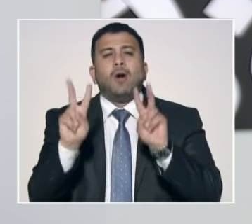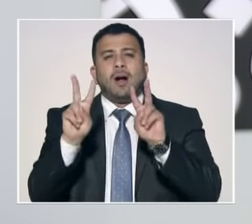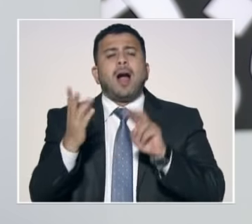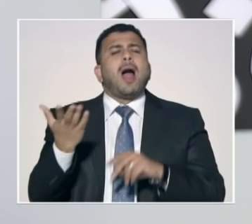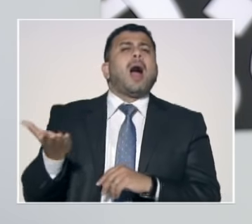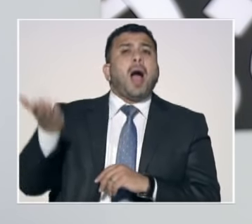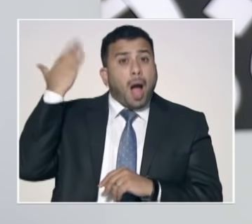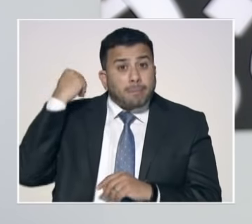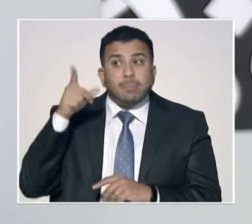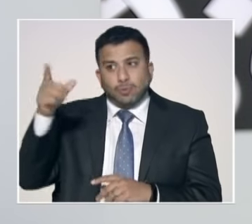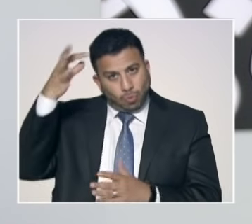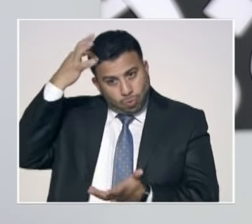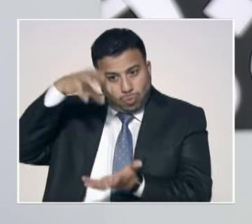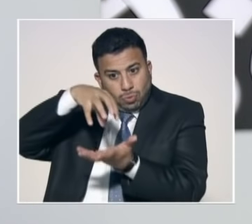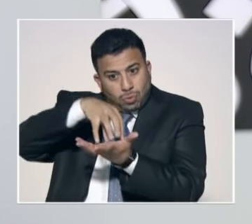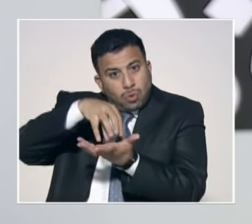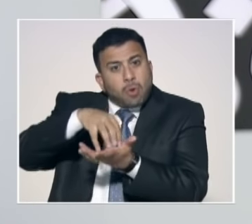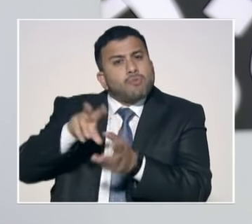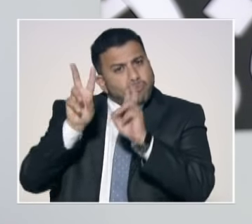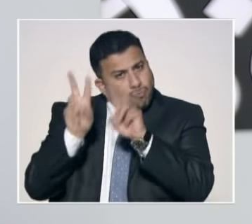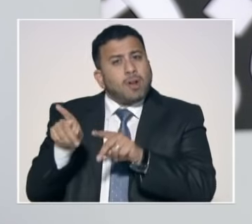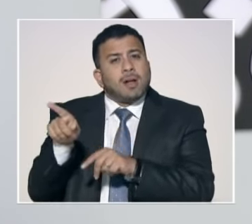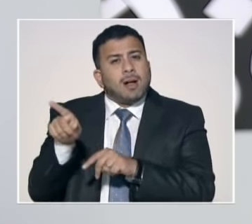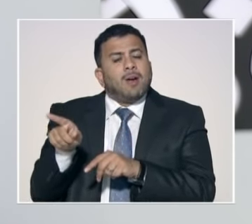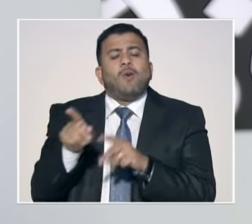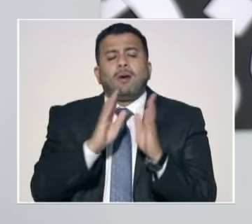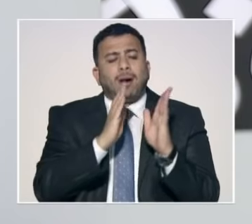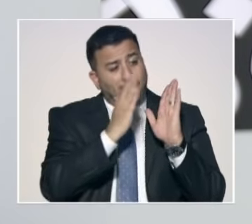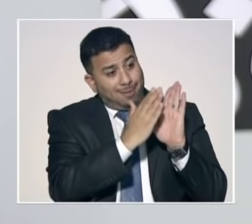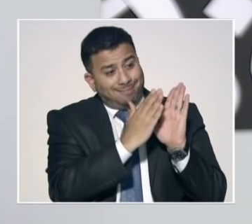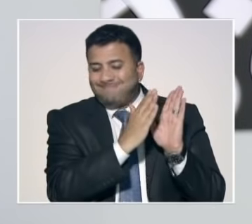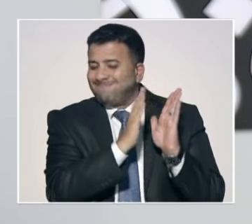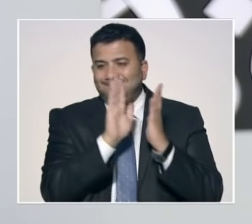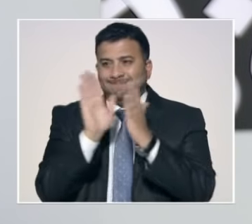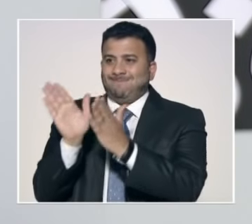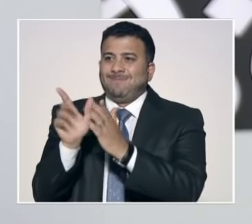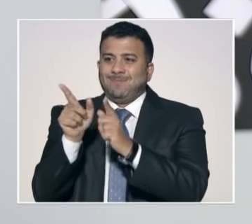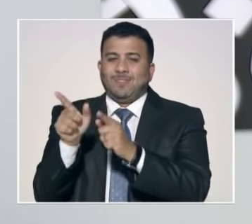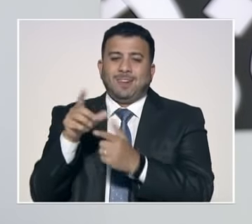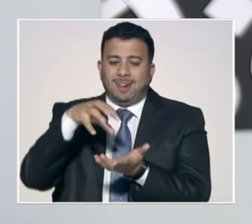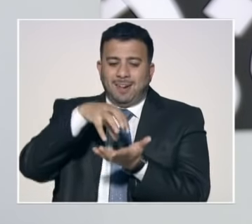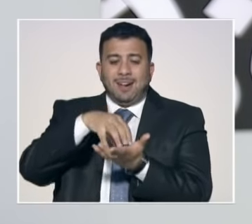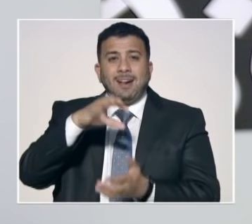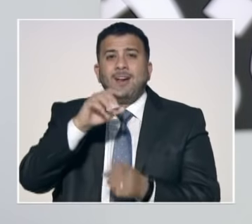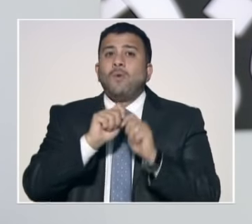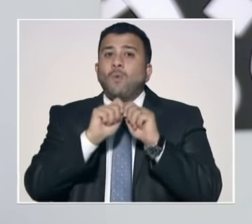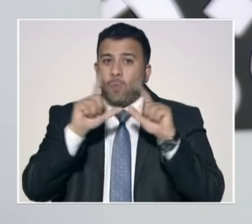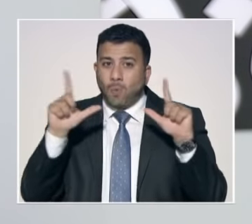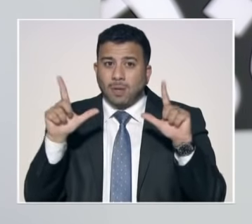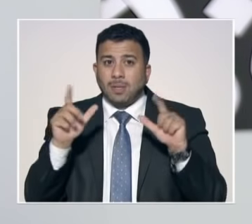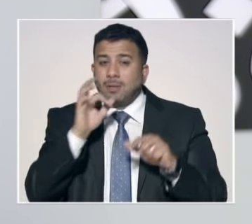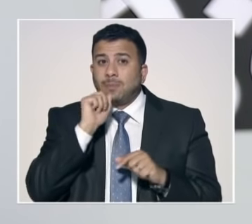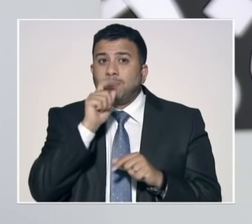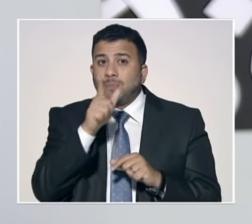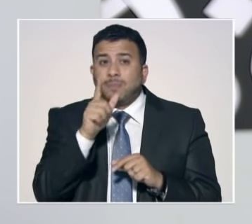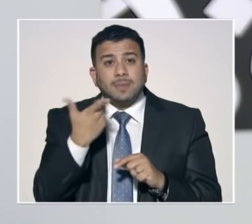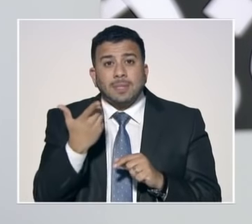عليه وهي إلى الكعبة، رجعت إلى الكعبة بارك الله فيك، والحكمة ظاهرة بارك الله فيك، لأن هذه